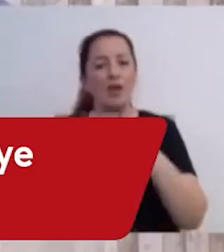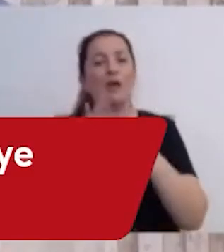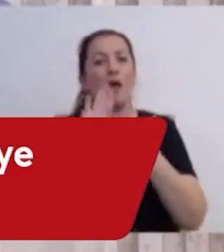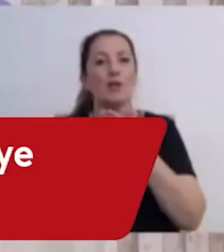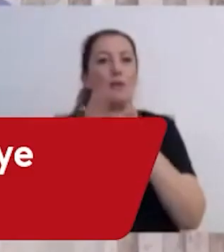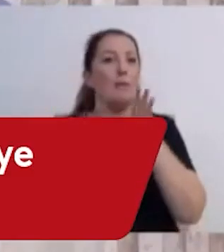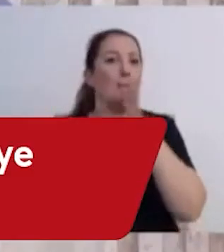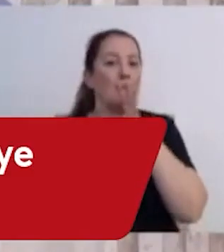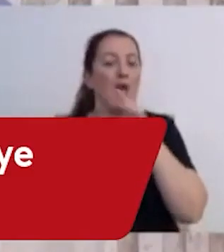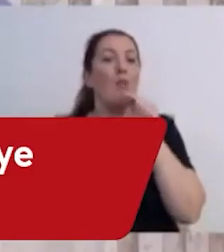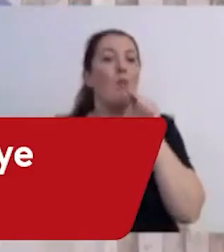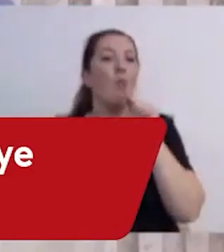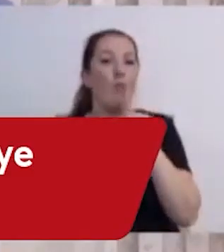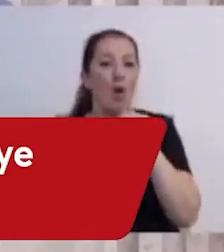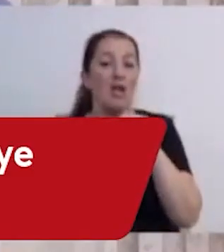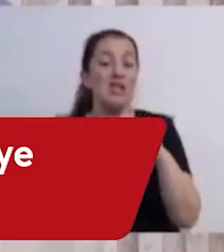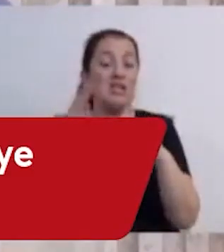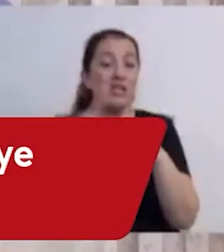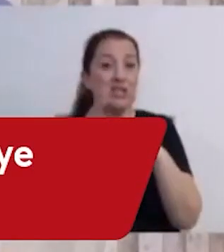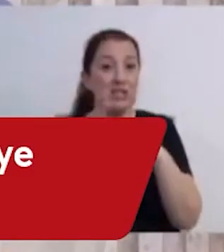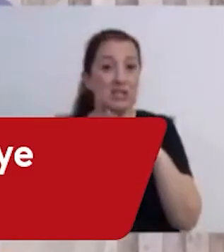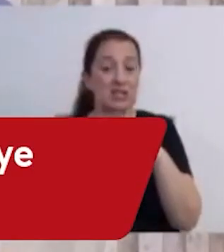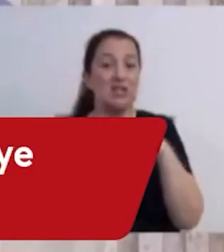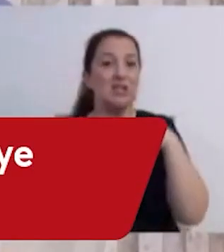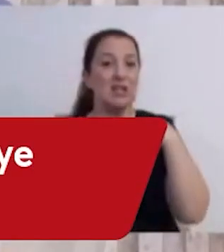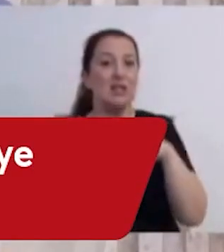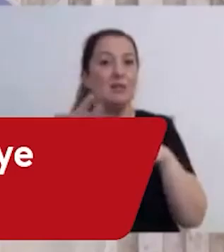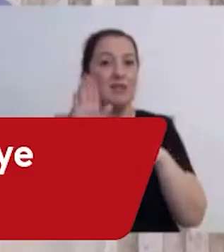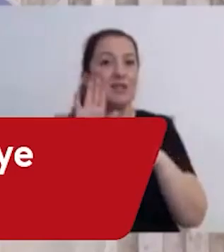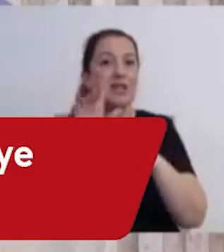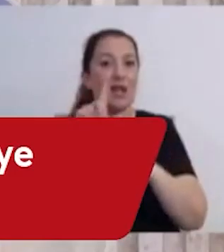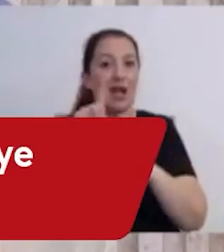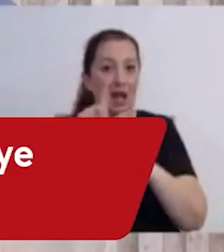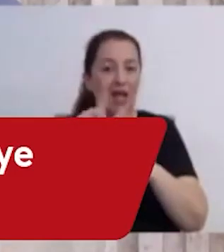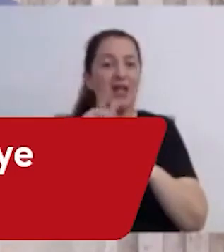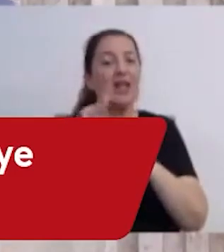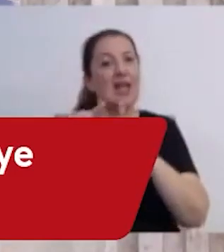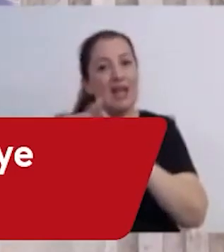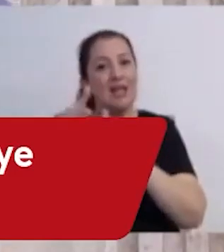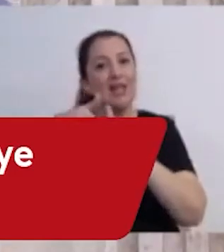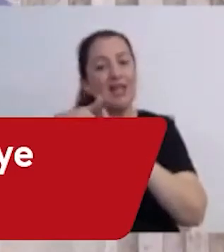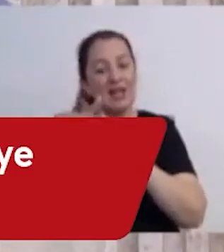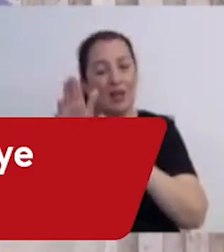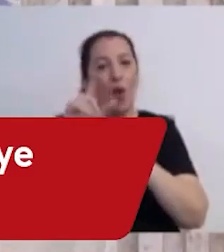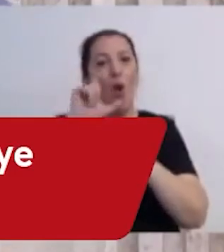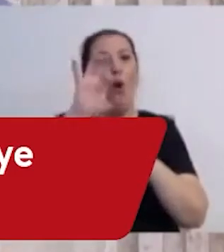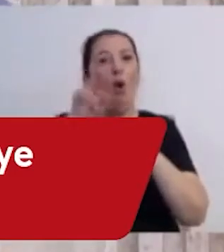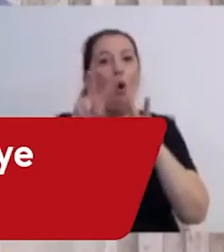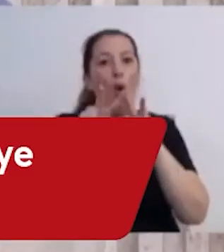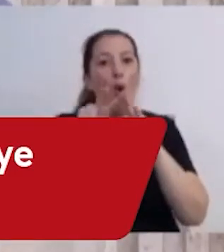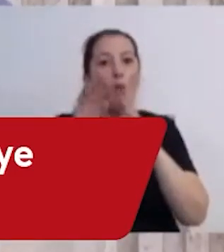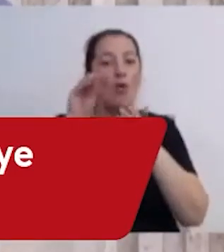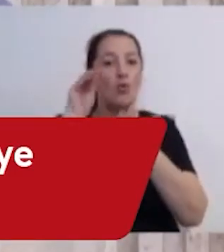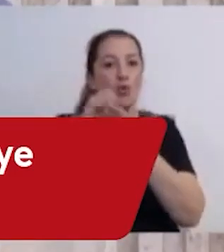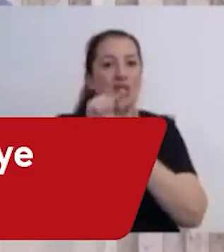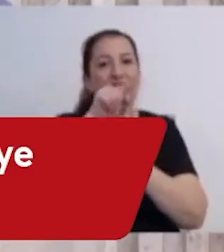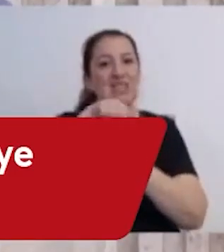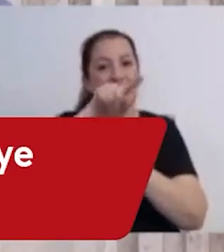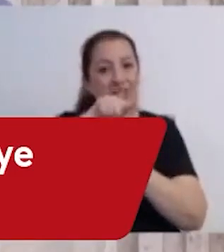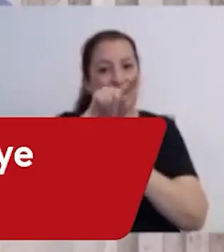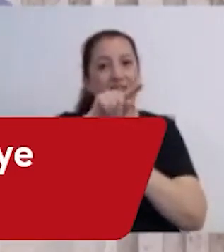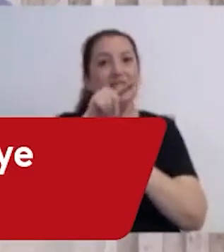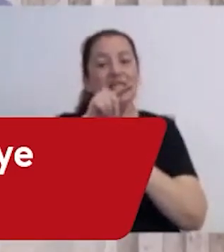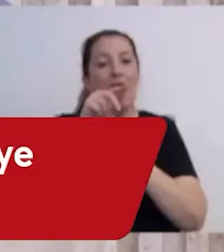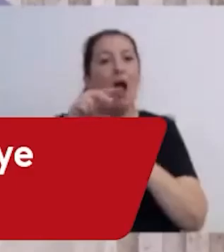bilir. Böyle hızlı satılması gereken şeyler gitti gidiyor koma düşer. Siz de AKP olarak gitti gidiyor